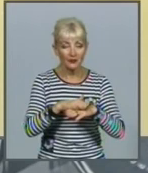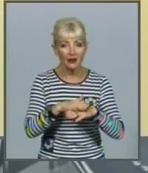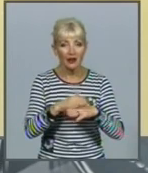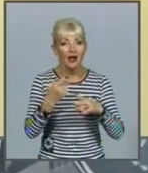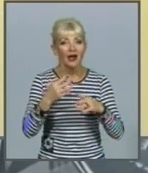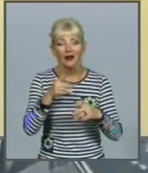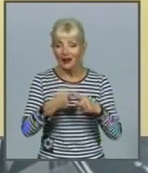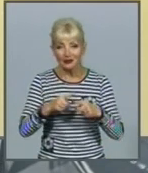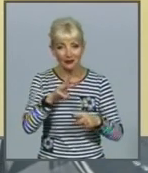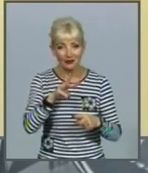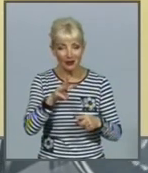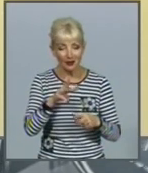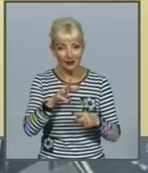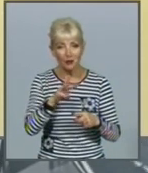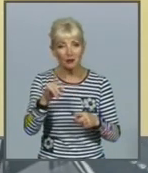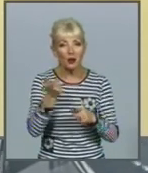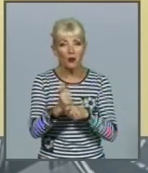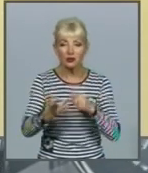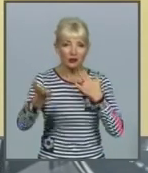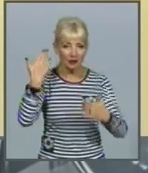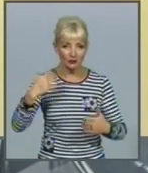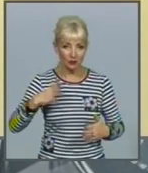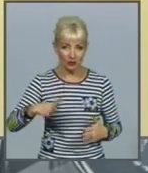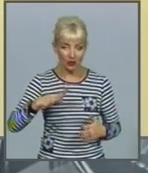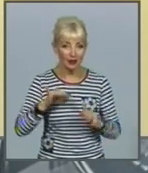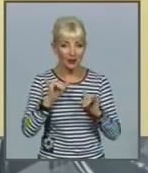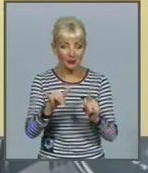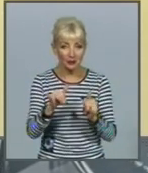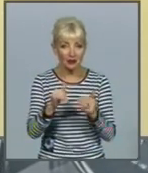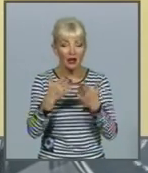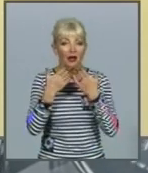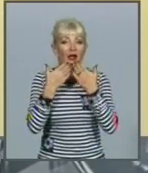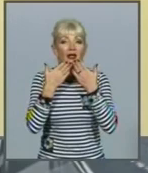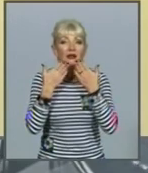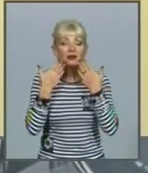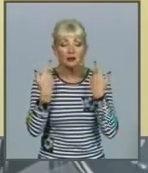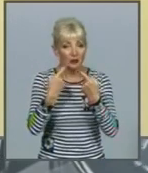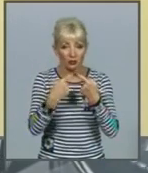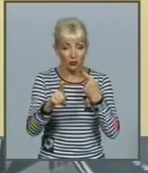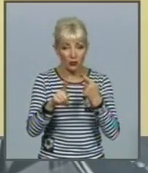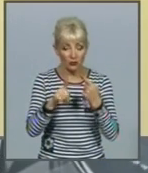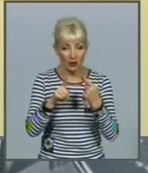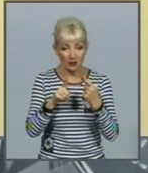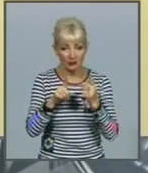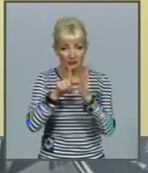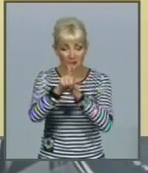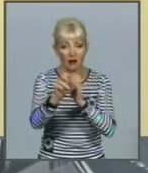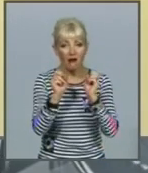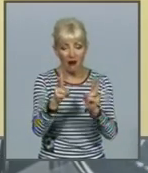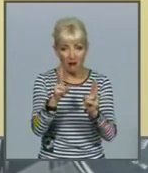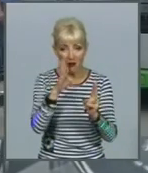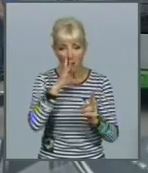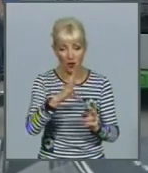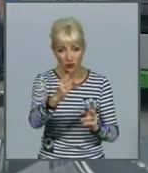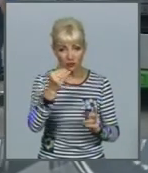харьковчане. У них не было другого сообщения, кроме как маршрутное такси, чтобы добраться до метро и дальше ехать на работу или еще куда-либо.